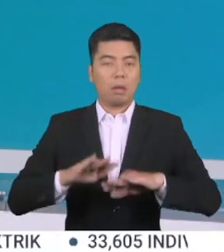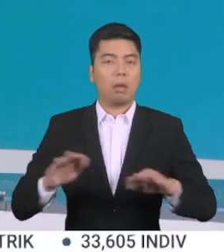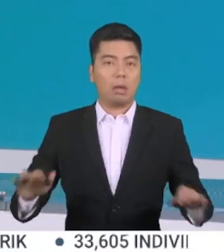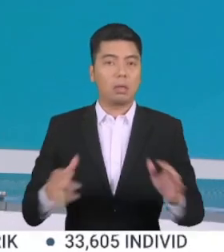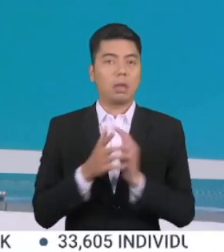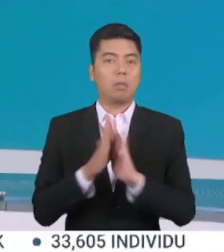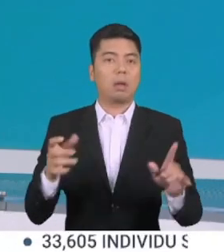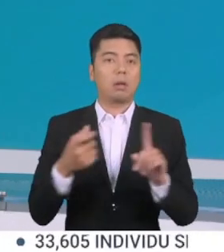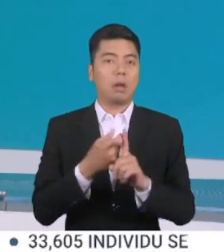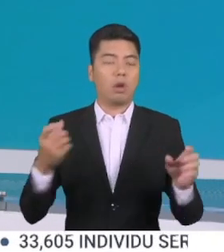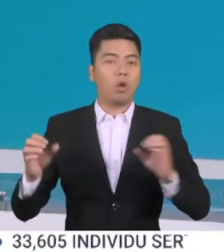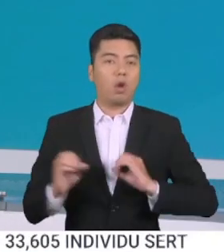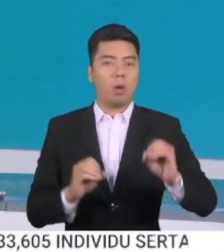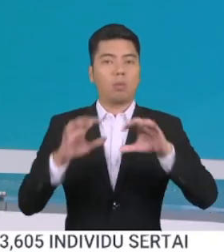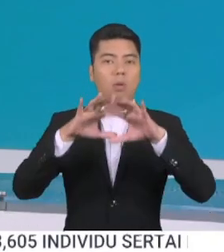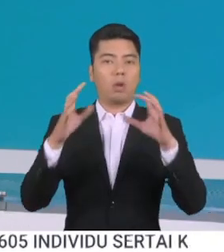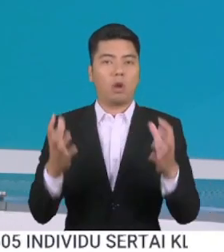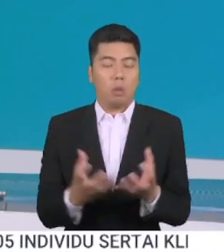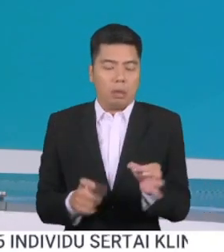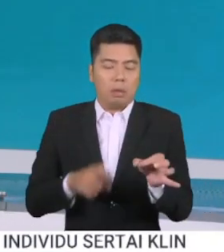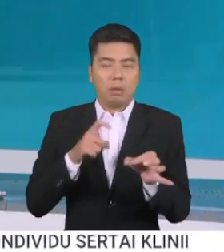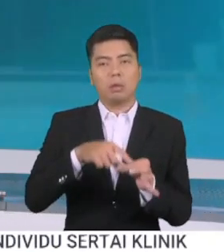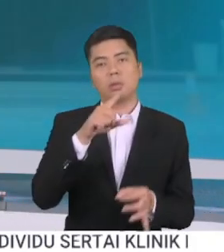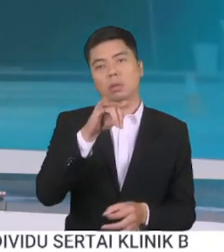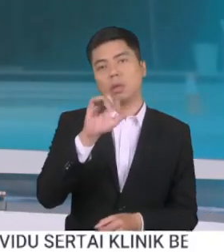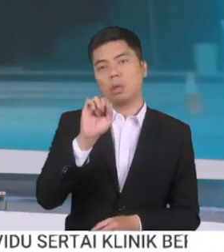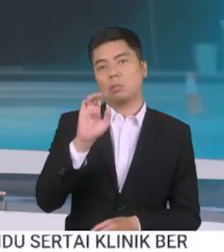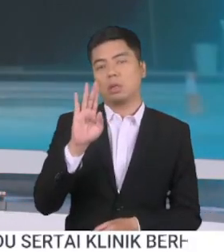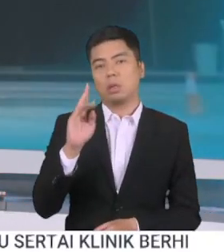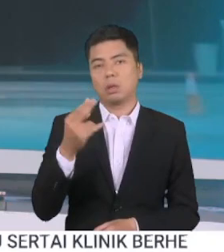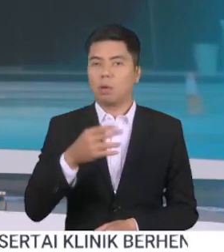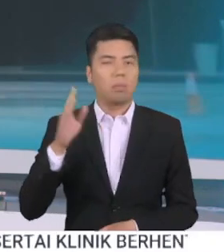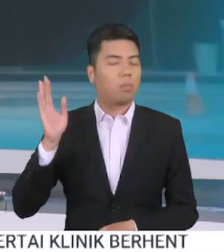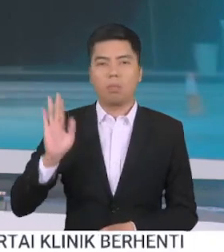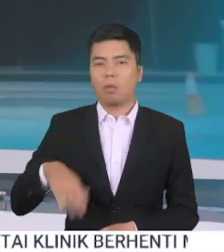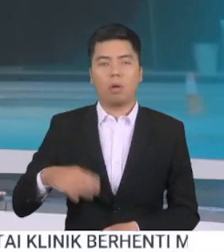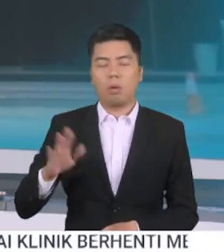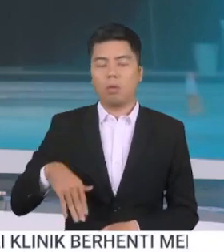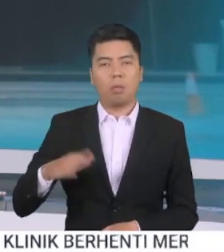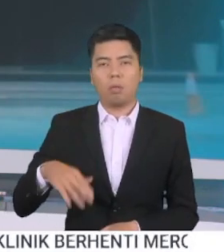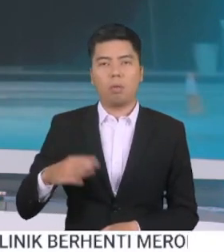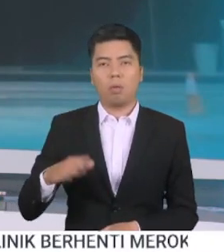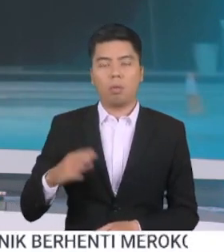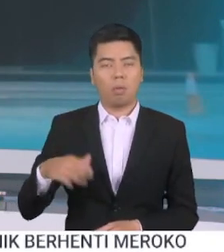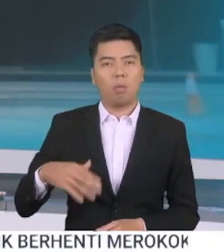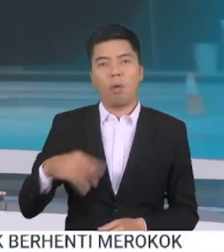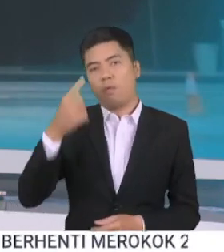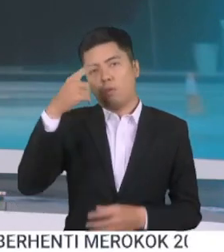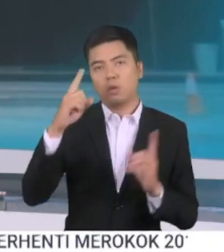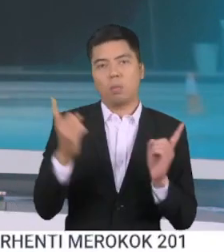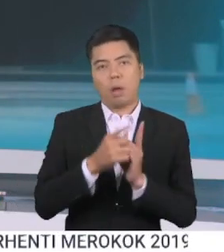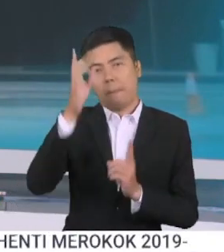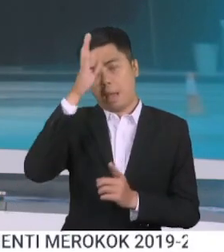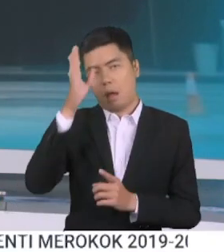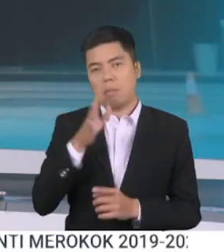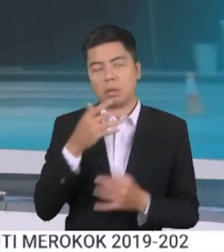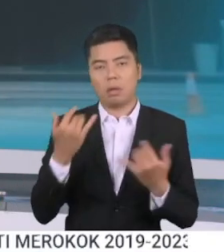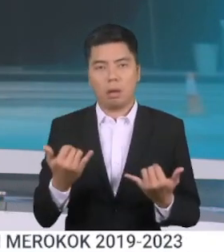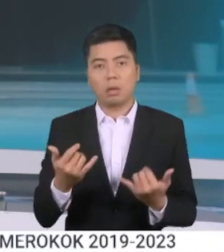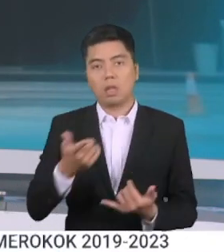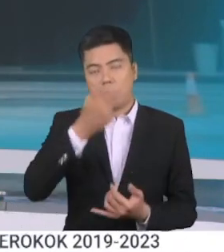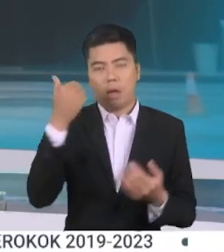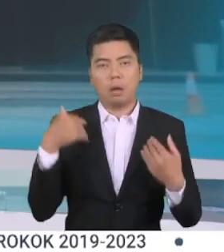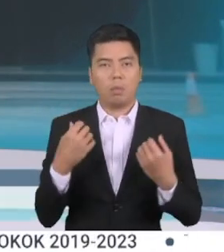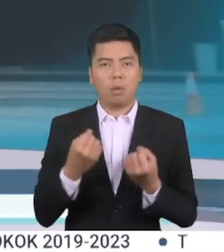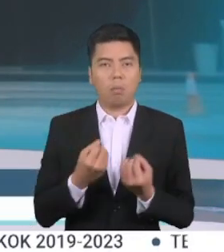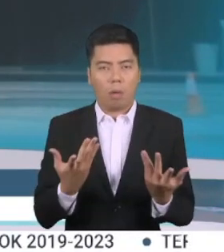Kanak-kanak yang diselamatkan dalam op global berkaitan GISBH masih belum dibenarkan berjumpa ibu bapa mereka setakat ini. Terdapat pihak